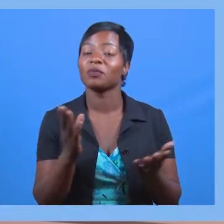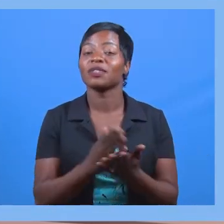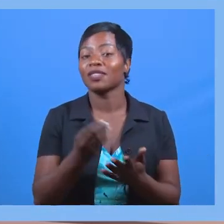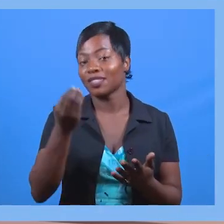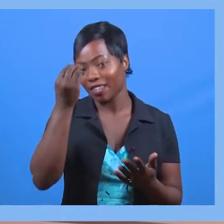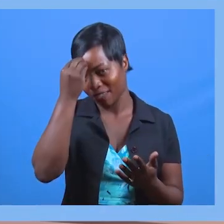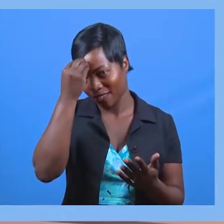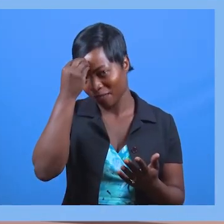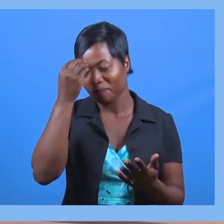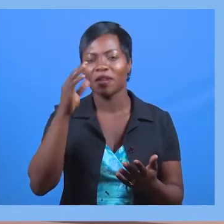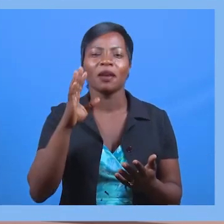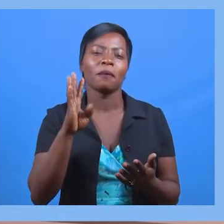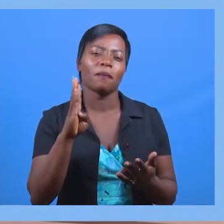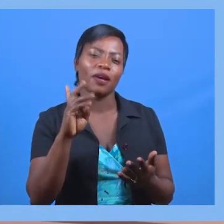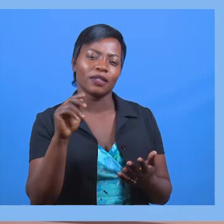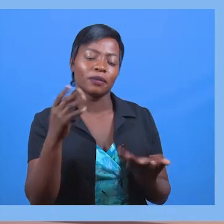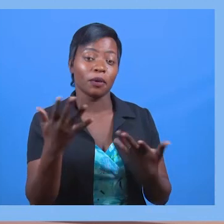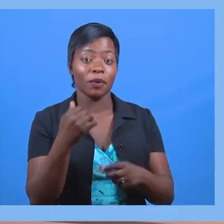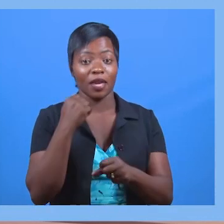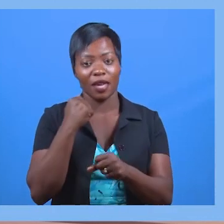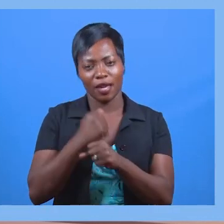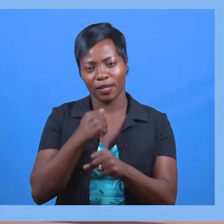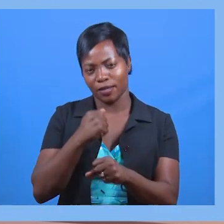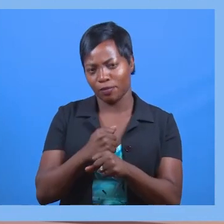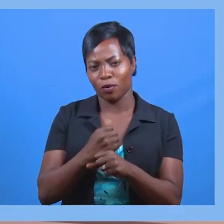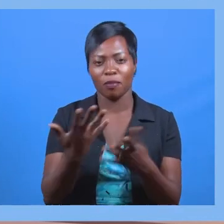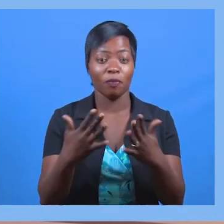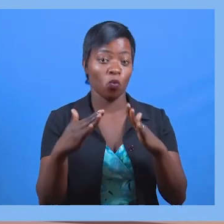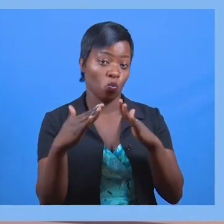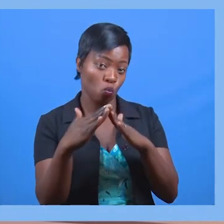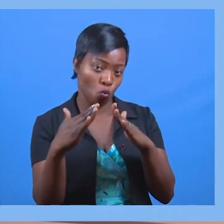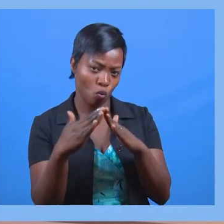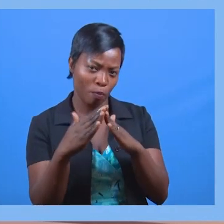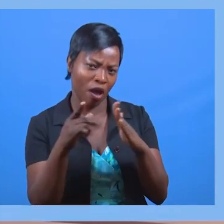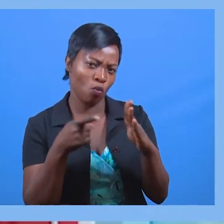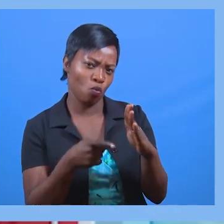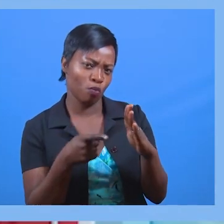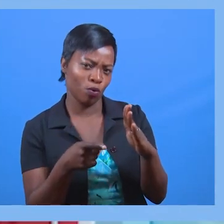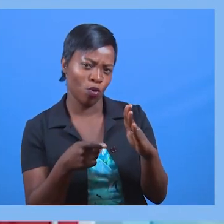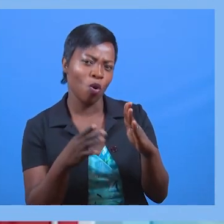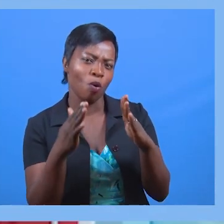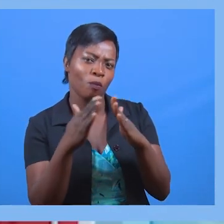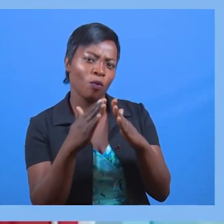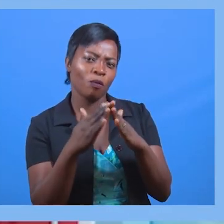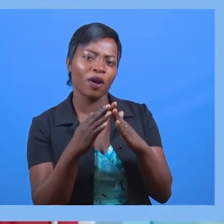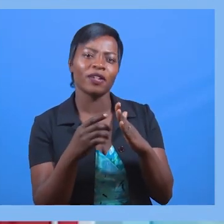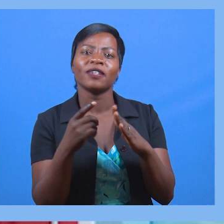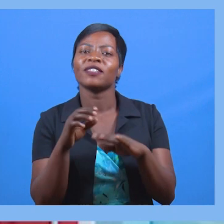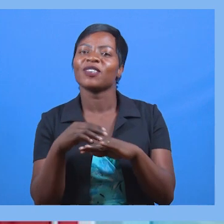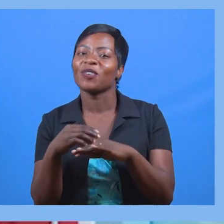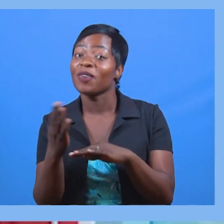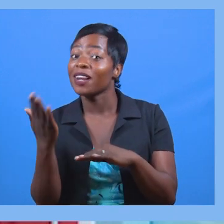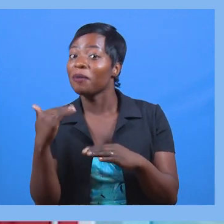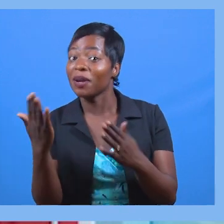ngatimbotorai example, muenzaniso wemumba. Ngatimbotorai muenzaniso wemumba. Ini ndongotaura nasekuru kuti uyai henyu,